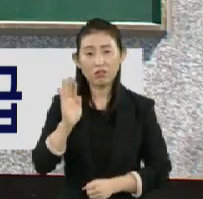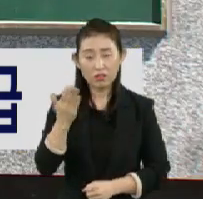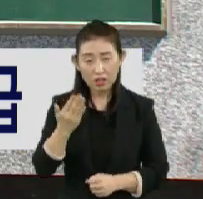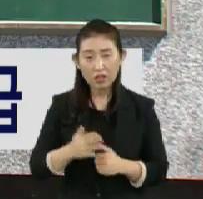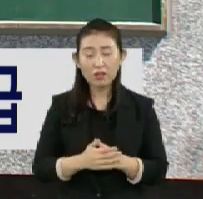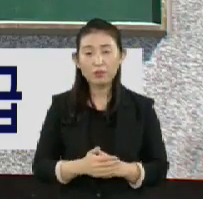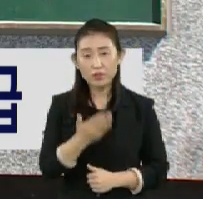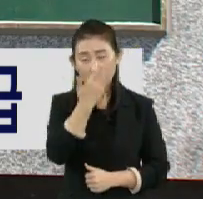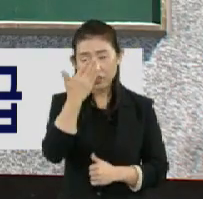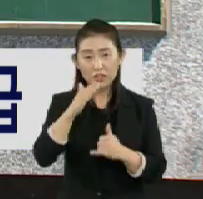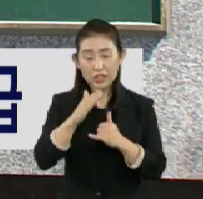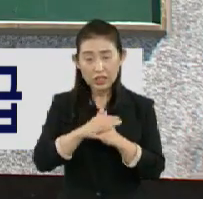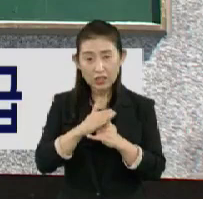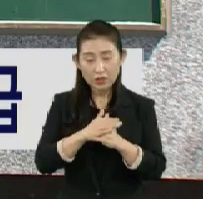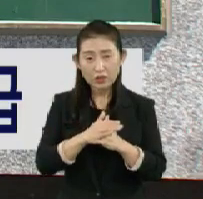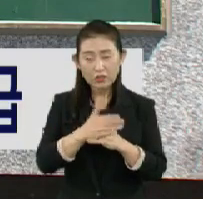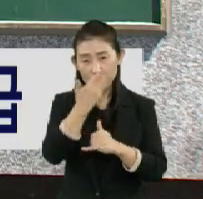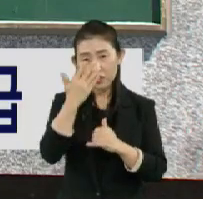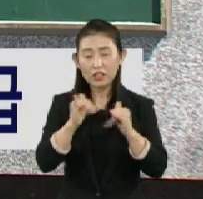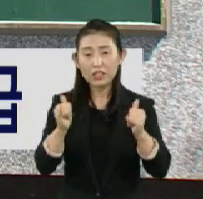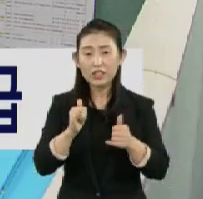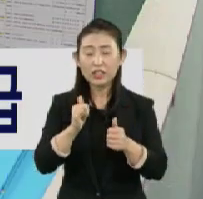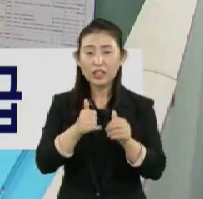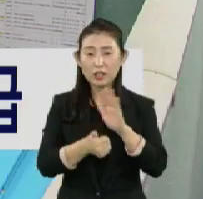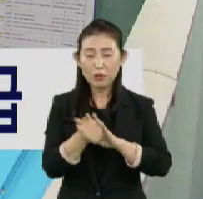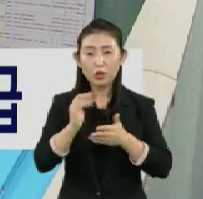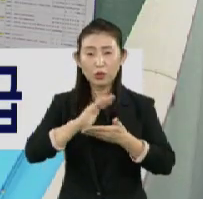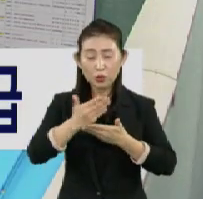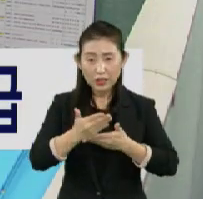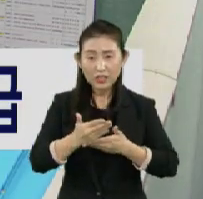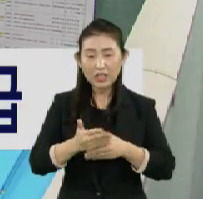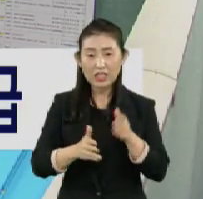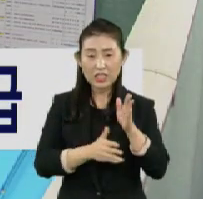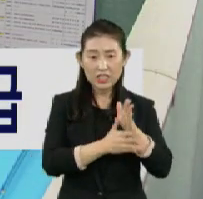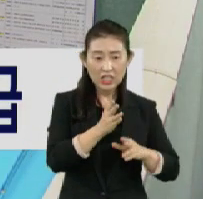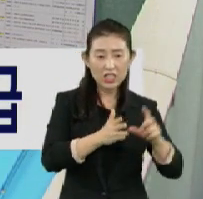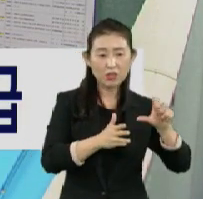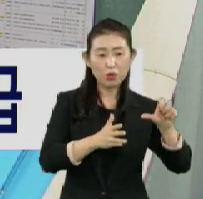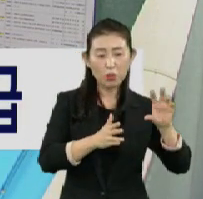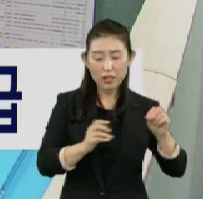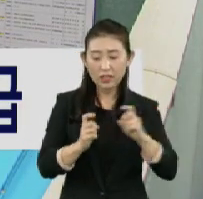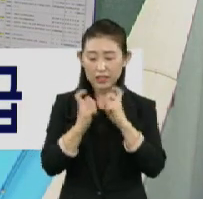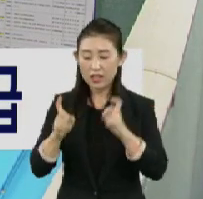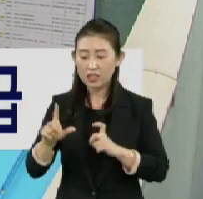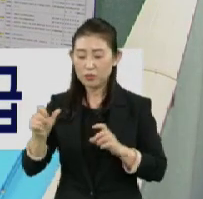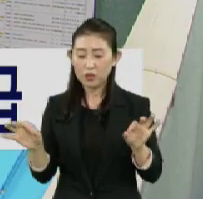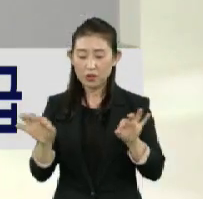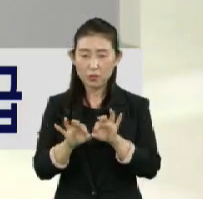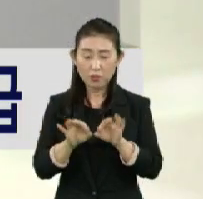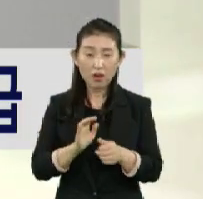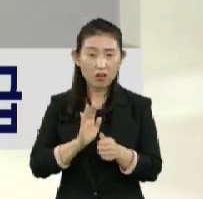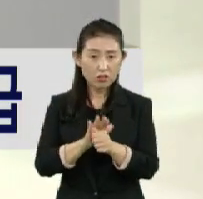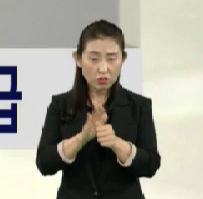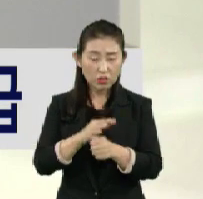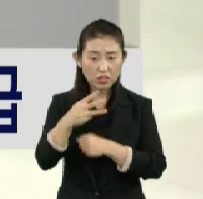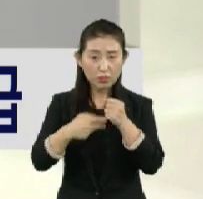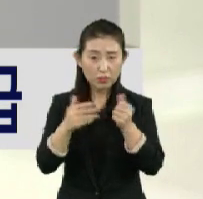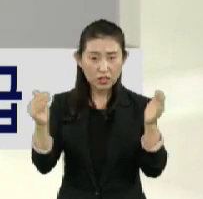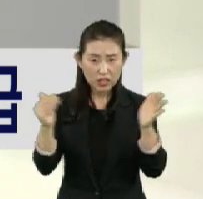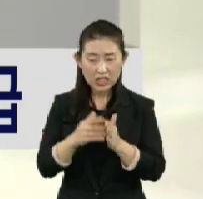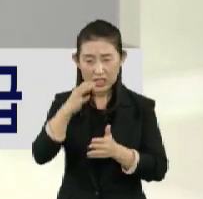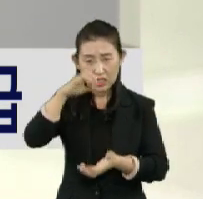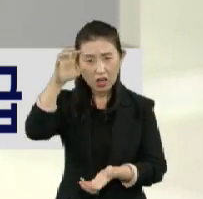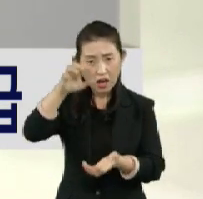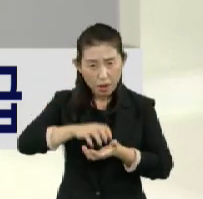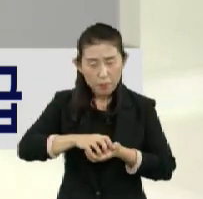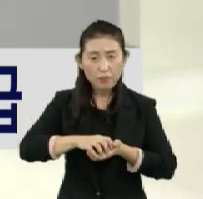청년 희망 통장 사업은 매달 15만 원을 저축하면 씨가 같은 금액을 지원하는 것으로 3년 뒤 이자를